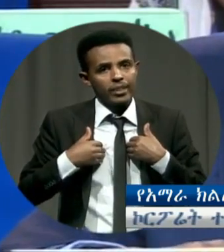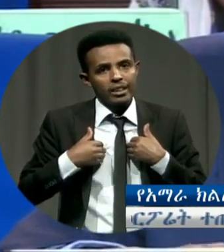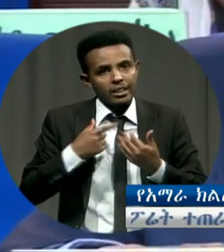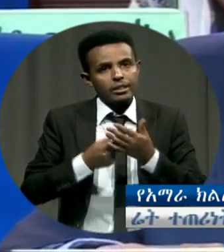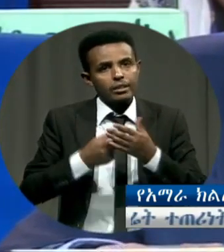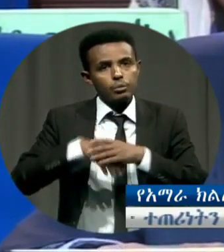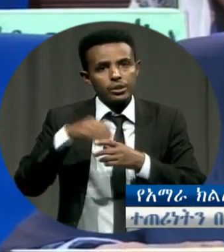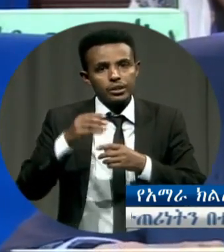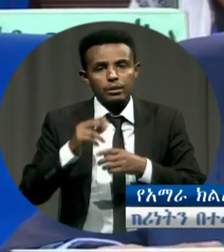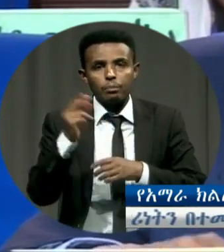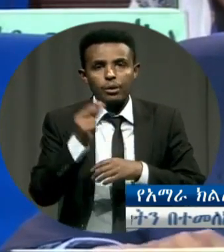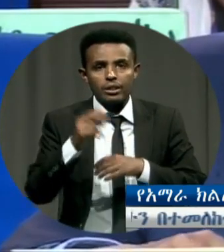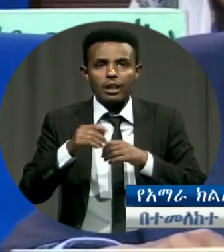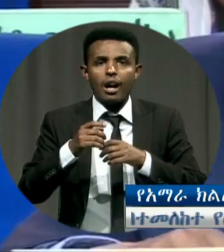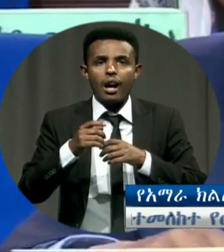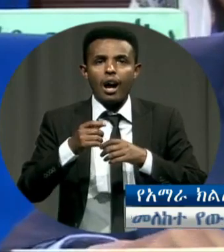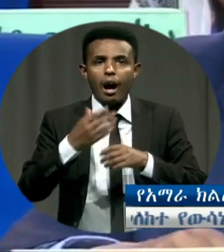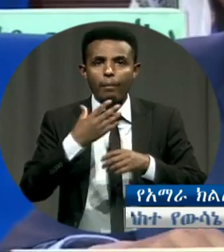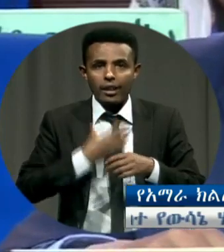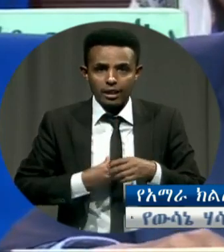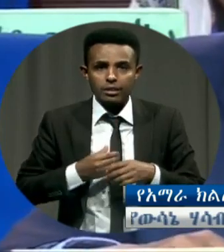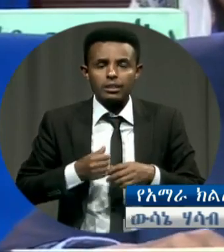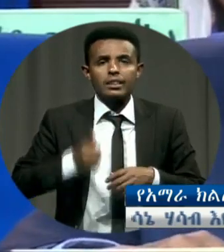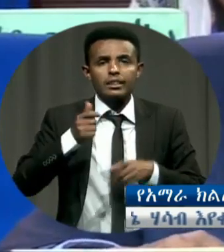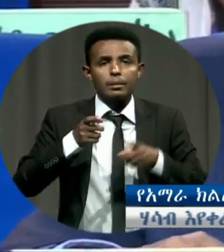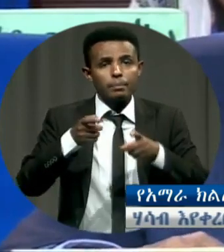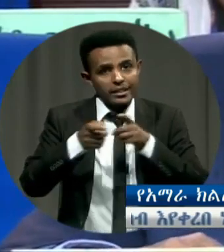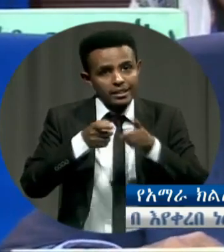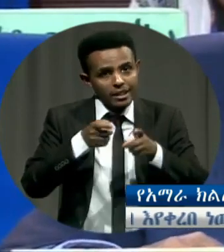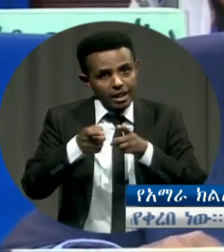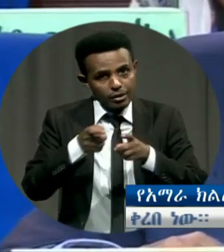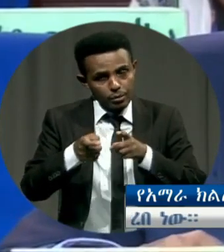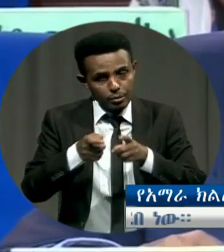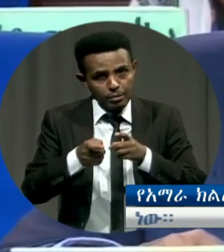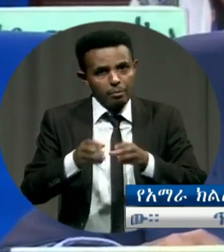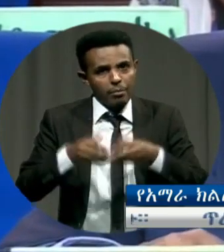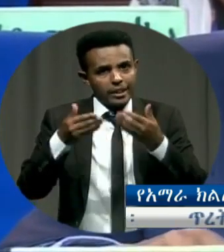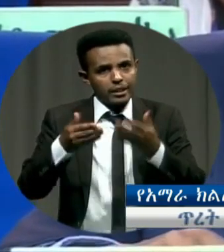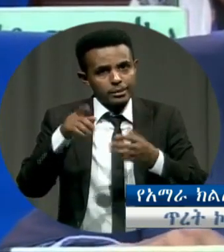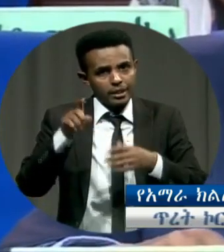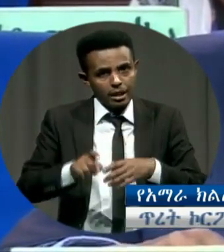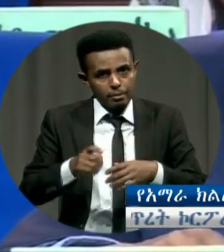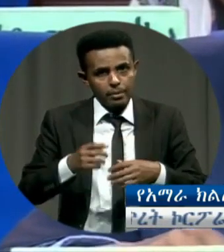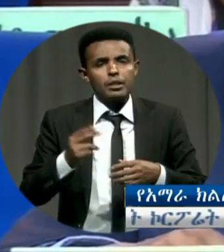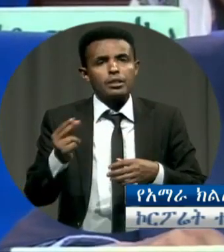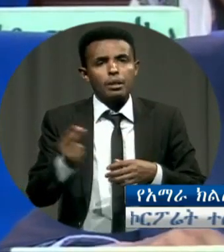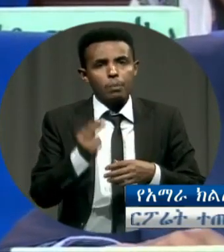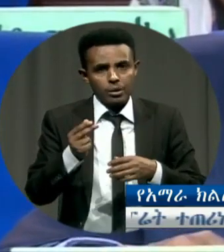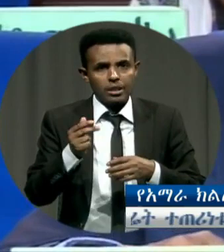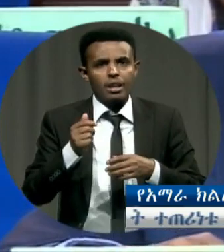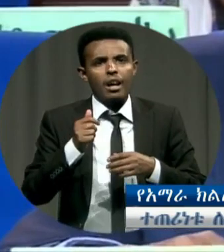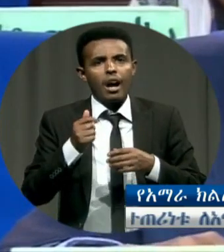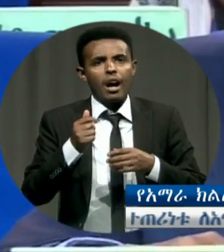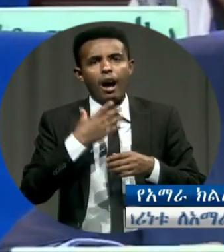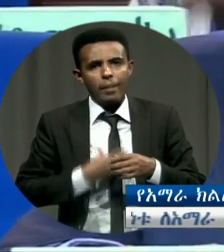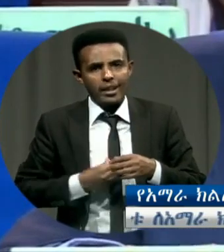ከዛ ውጭ ቦርድ አባላትን ርዕሰ መስተዳድሩ ማቅረብ ስላለባቸው የቦርድ አባላት በብቃት ቢሆን መልካም